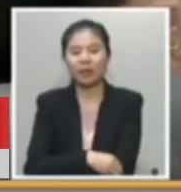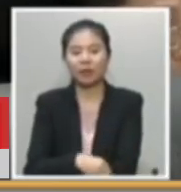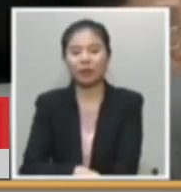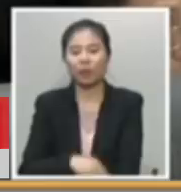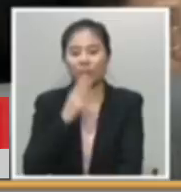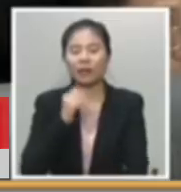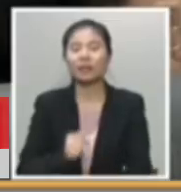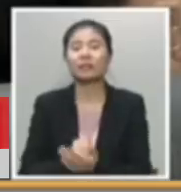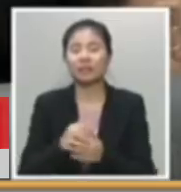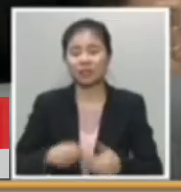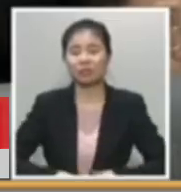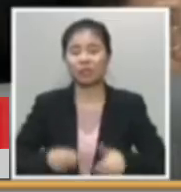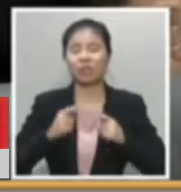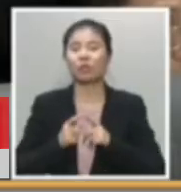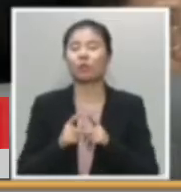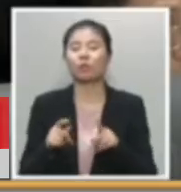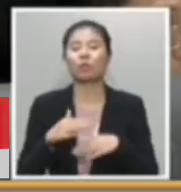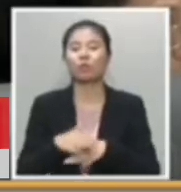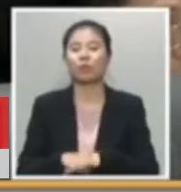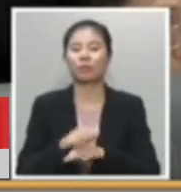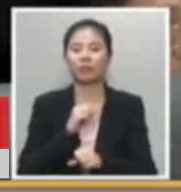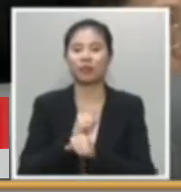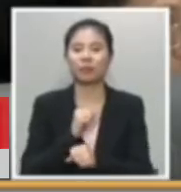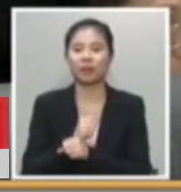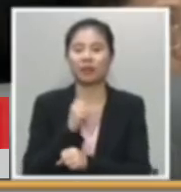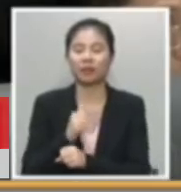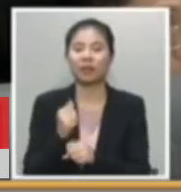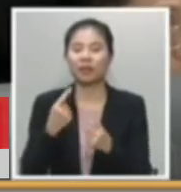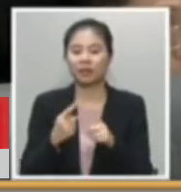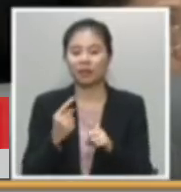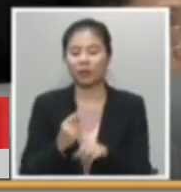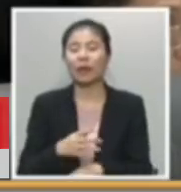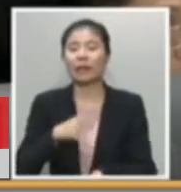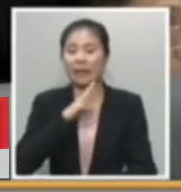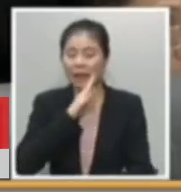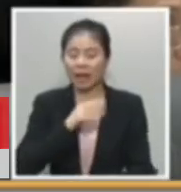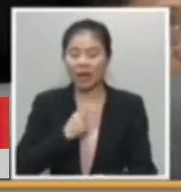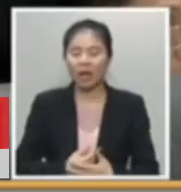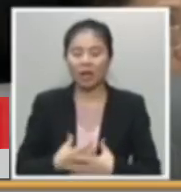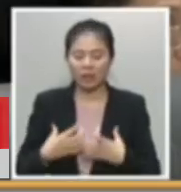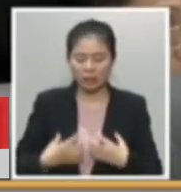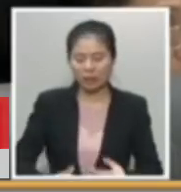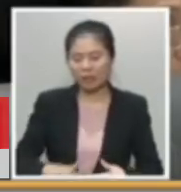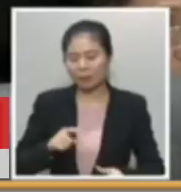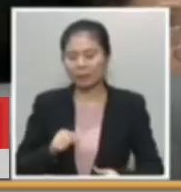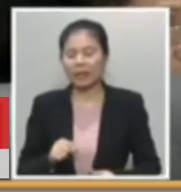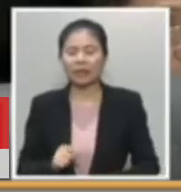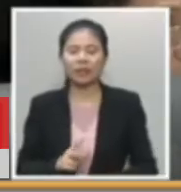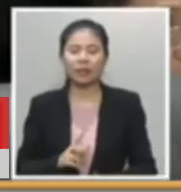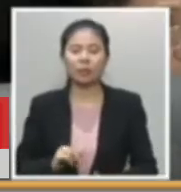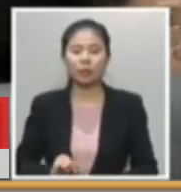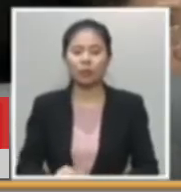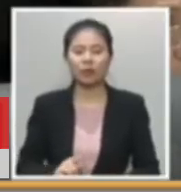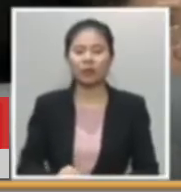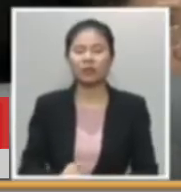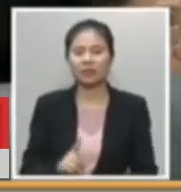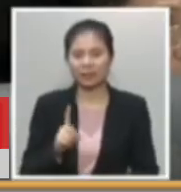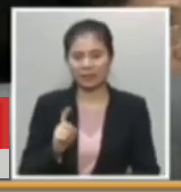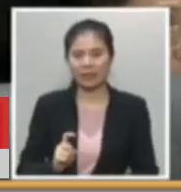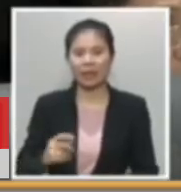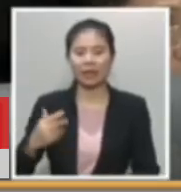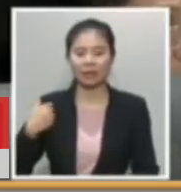ยกันได้แต่ท่านเลี้ยงปริงเหล่านี้อวัยวะภายในท่านนะครับที่เป็นพี่น้องประชาชนคนธรรมดามันจะตายเอาใน